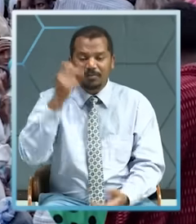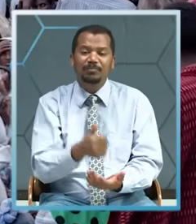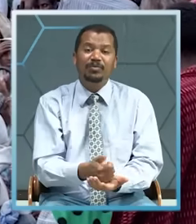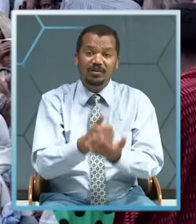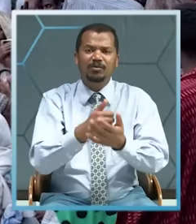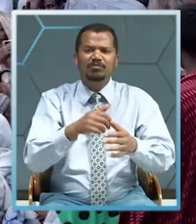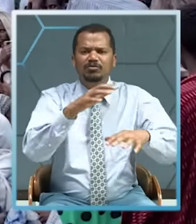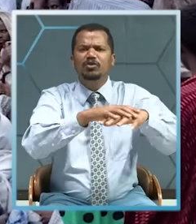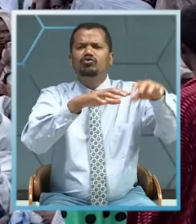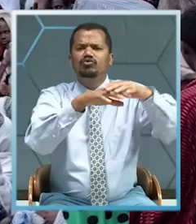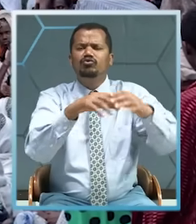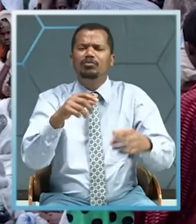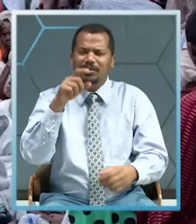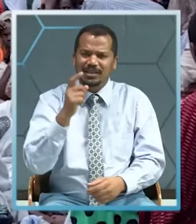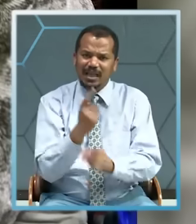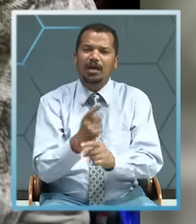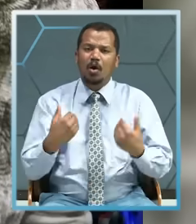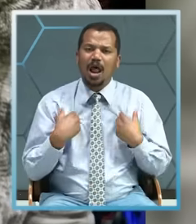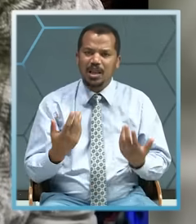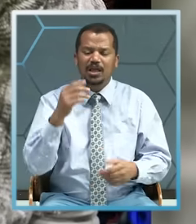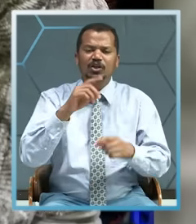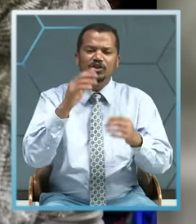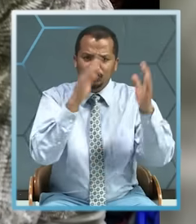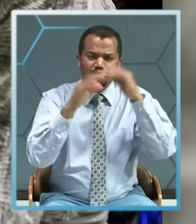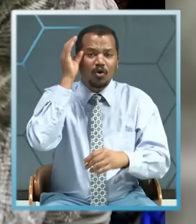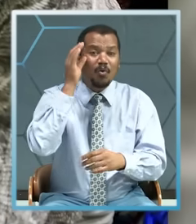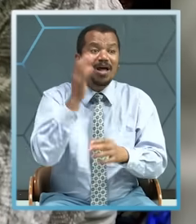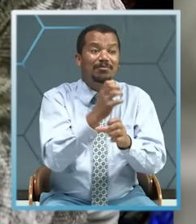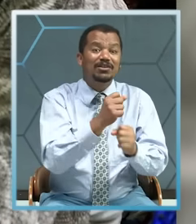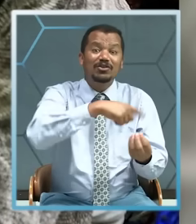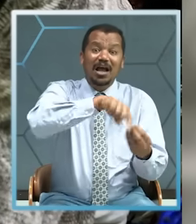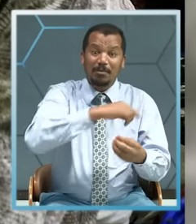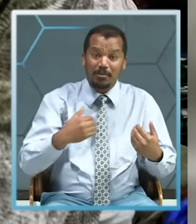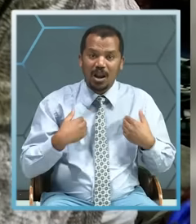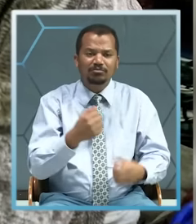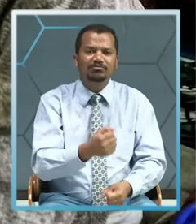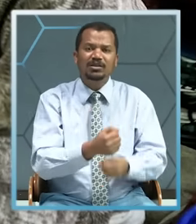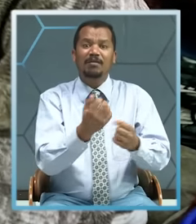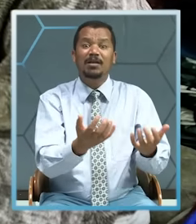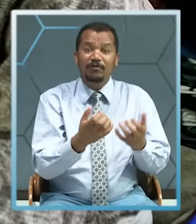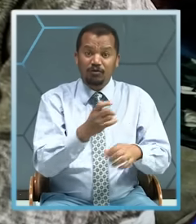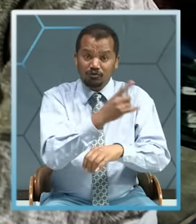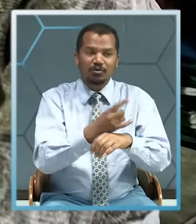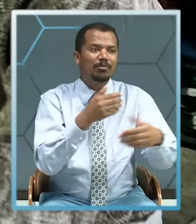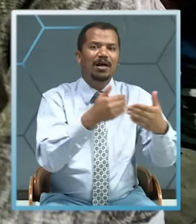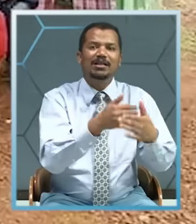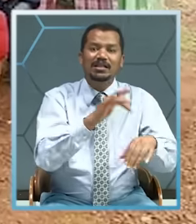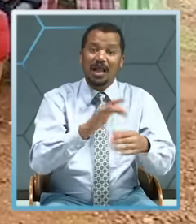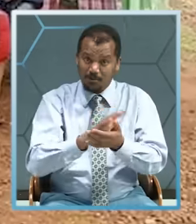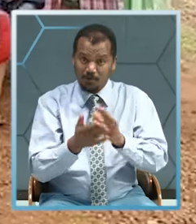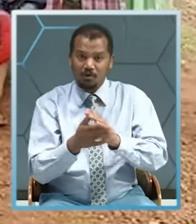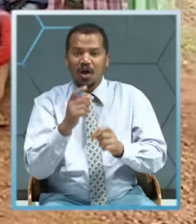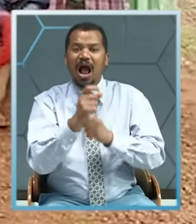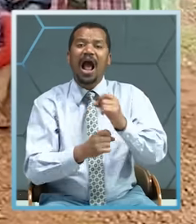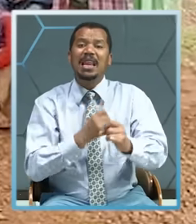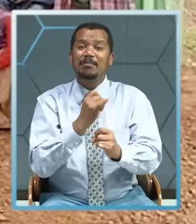ደበበ የእርዳታ ክምችቱ በተገቢው ሁኔታ አለ ችግሩ ህወሓት በያዛቸው አካባቢዎች ላሉ ድጋፍ ለሚሹ ዜጎች ማድረስ ላይ